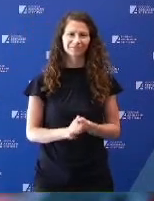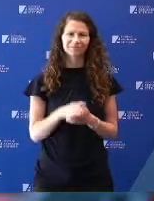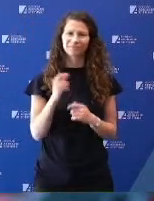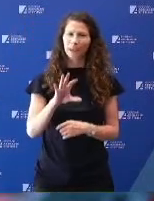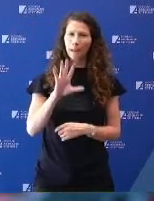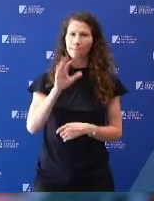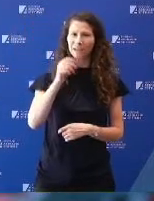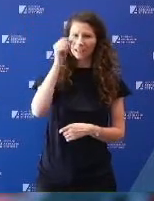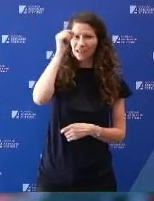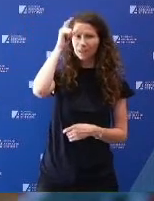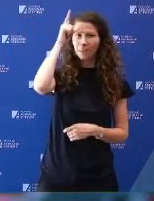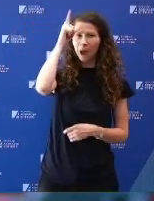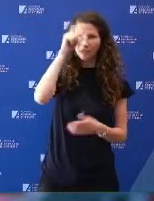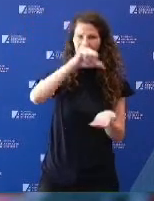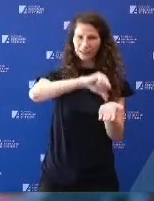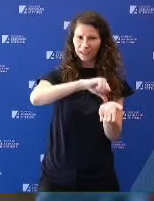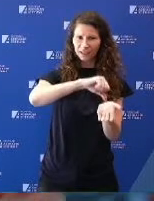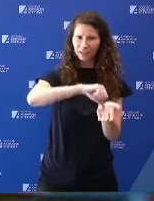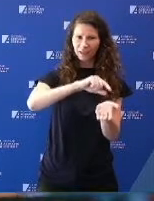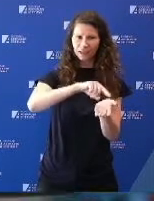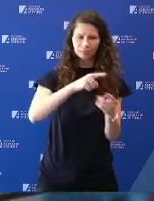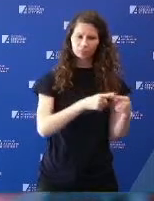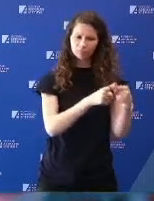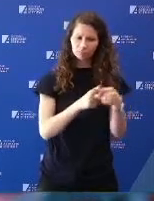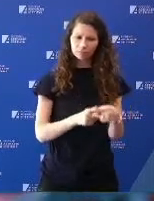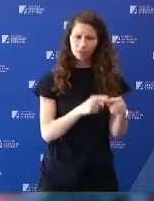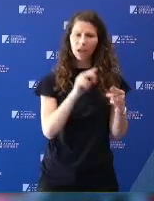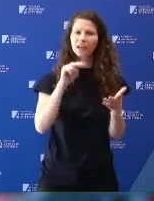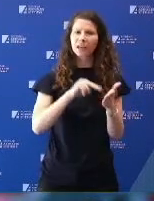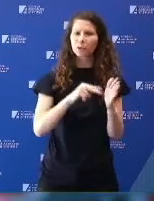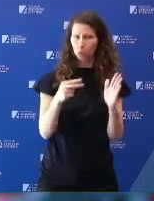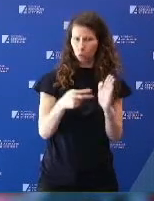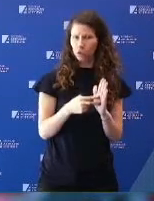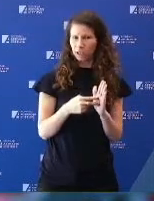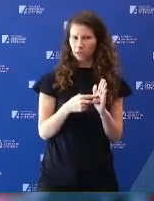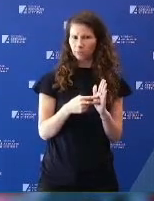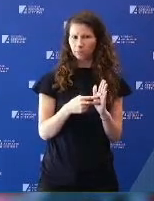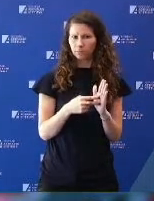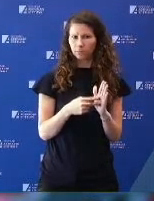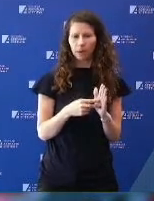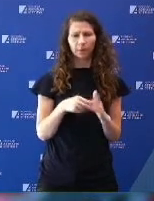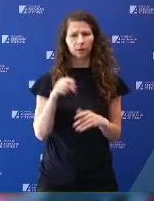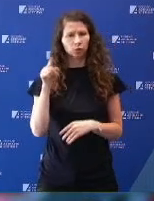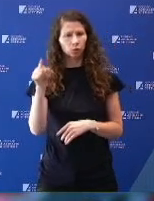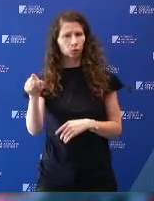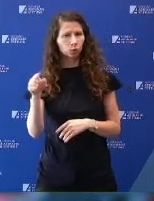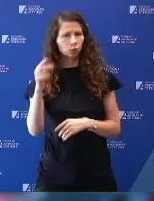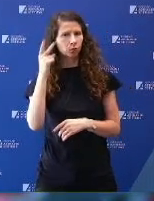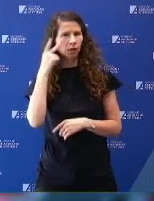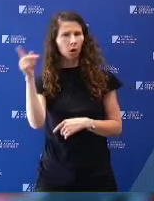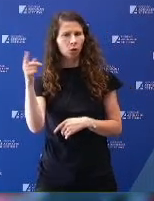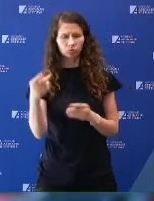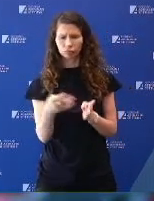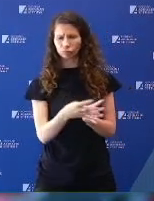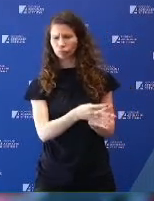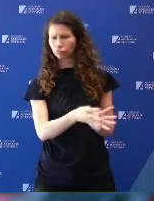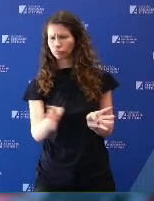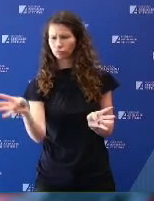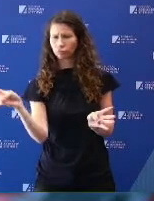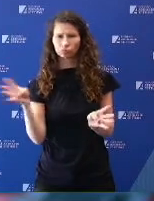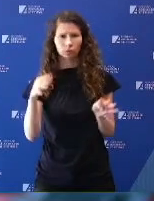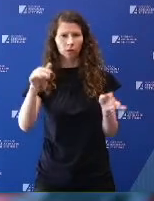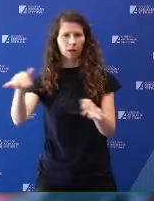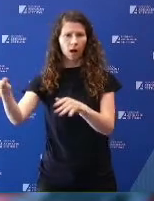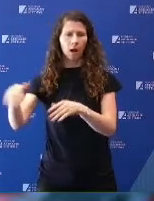Cities fokussieren ja auf die Technologie, aber sie scheinen ja doch sehr breit aufgestellt. Was kann ich zum Beispiel als